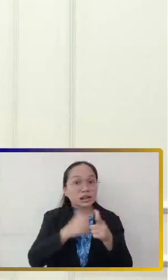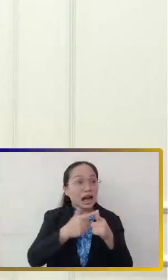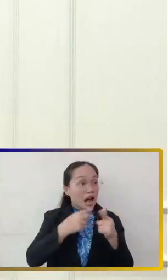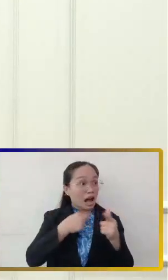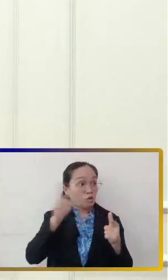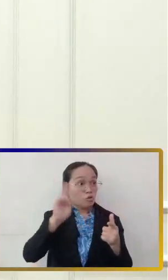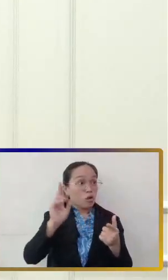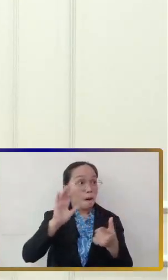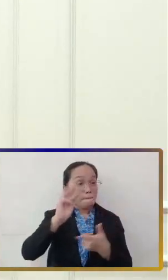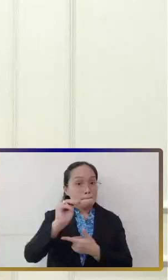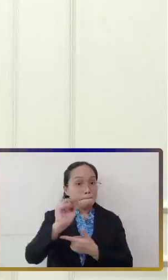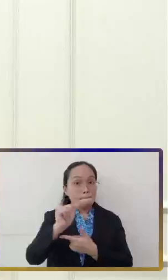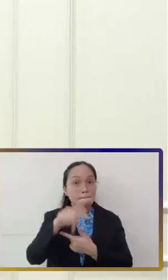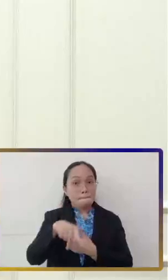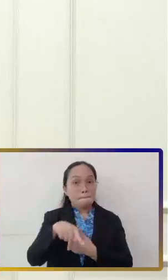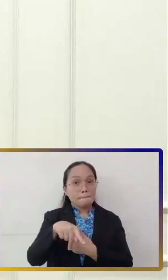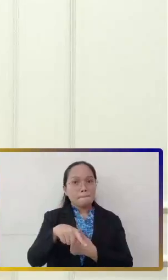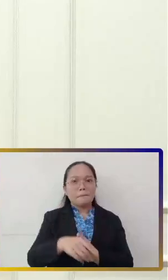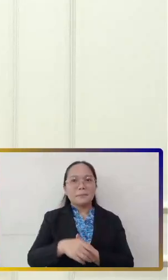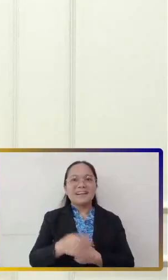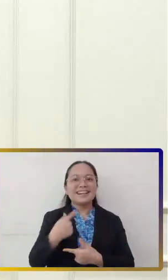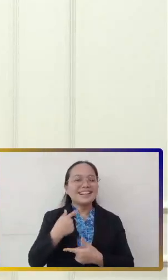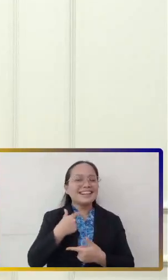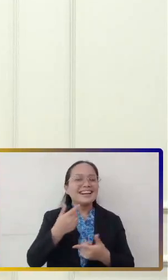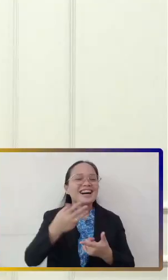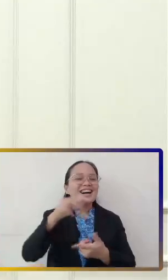mapa, mapapagtanungan.